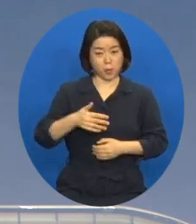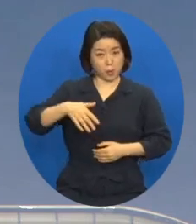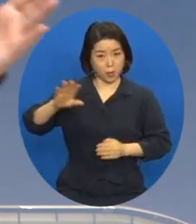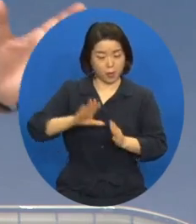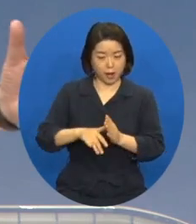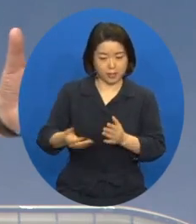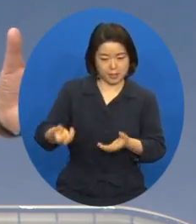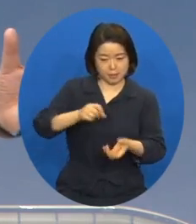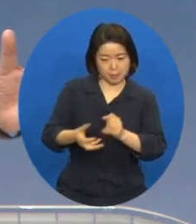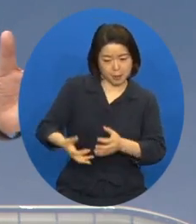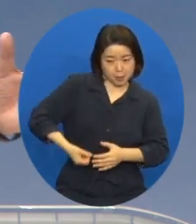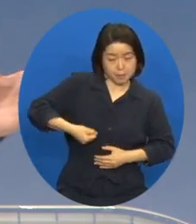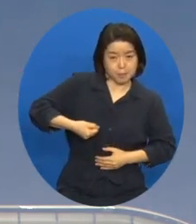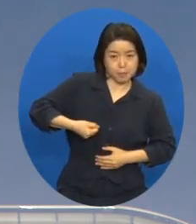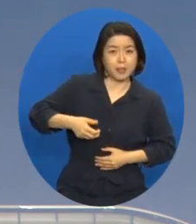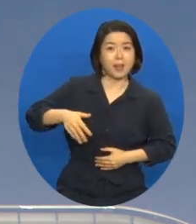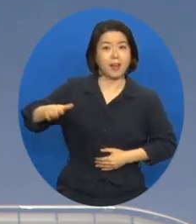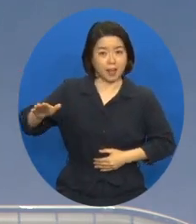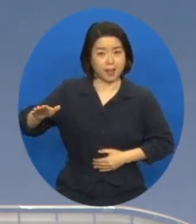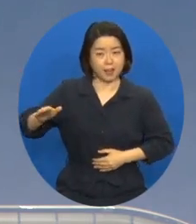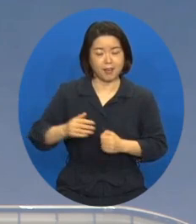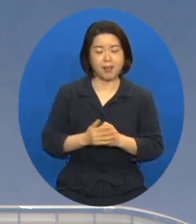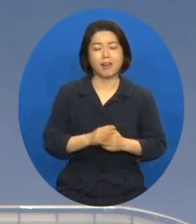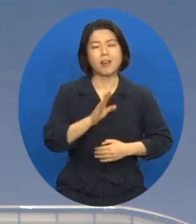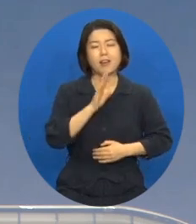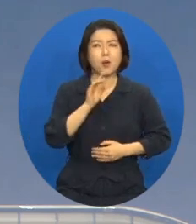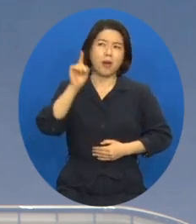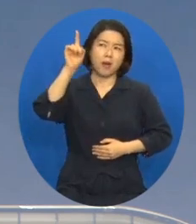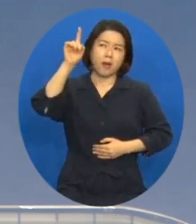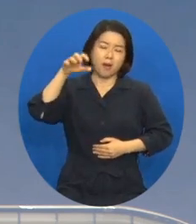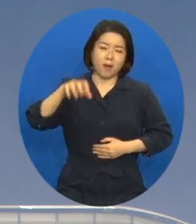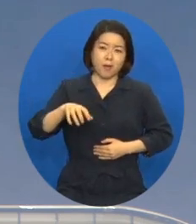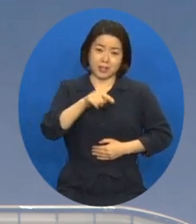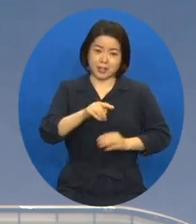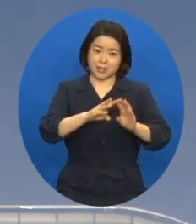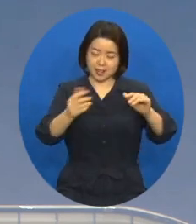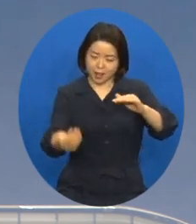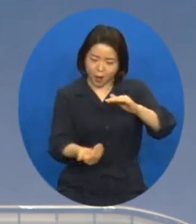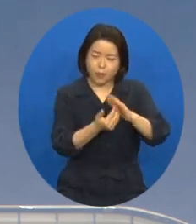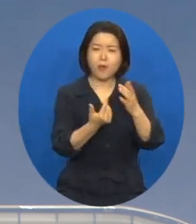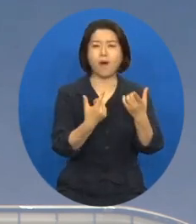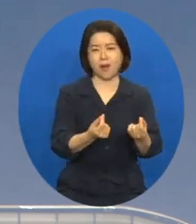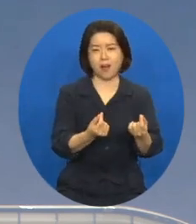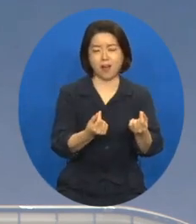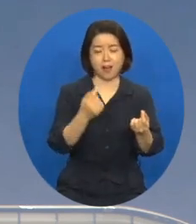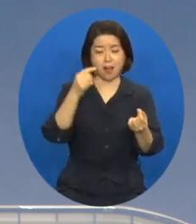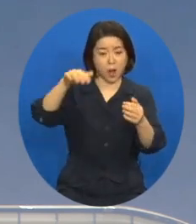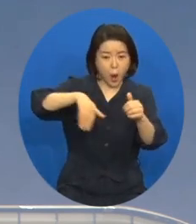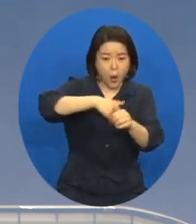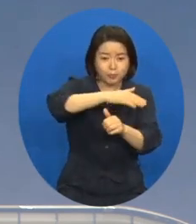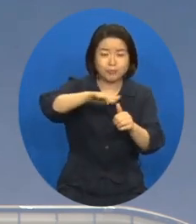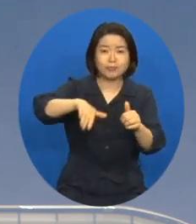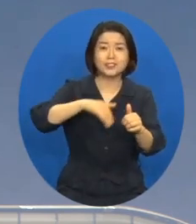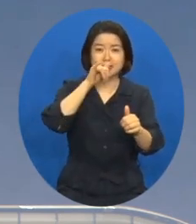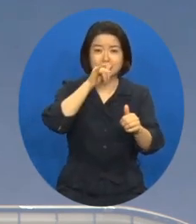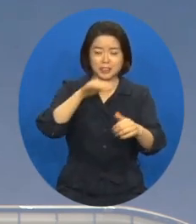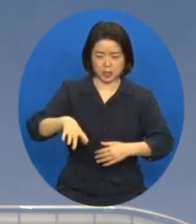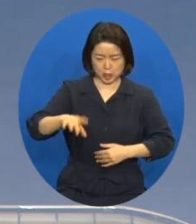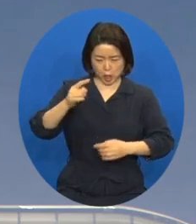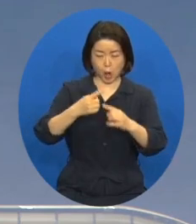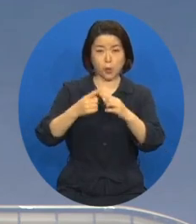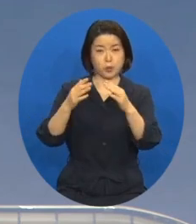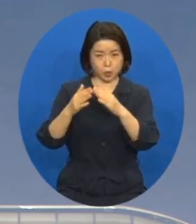바리바리 싸가지고 가기도 하는, 정말 천국이 이 땅에 이루어진 것 같은 그런 느낌이 초대교회